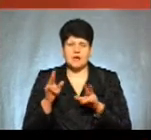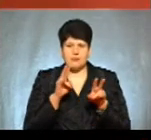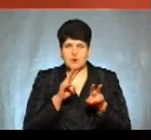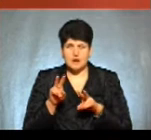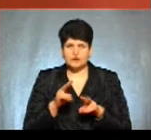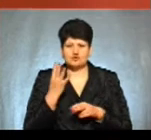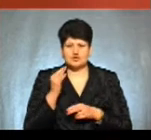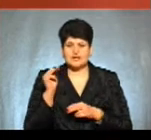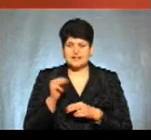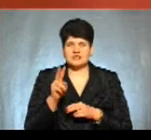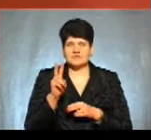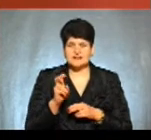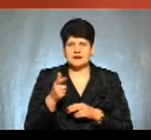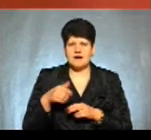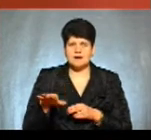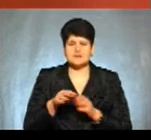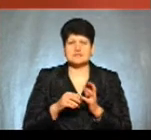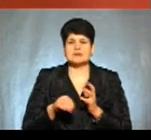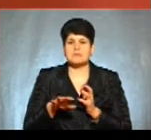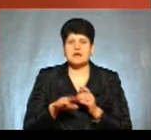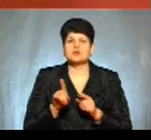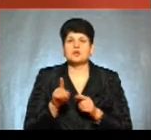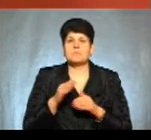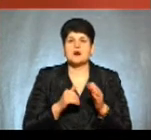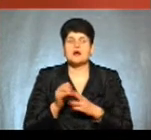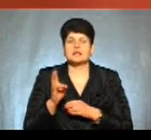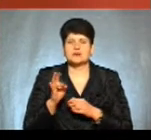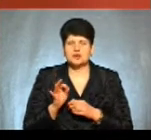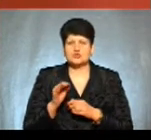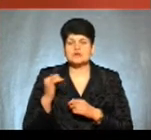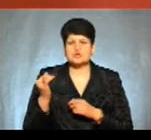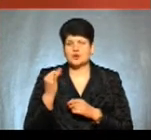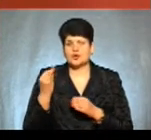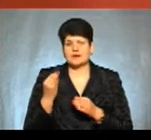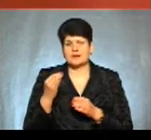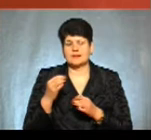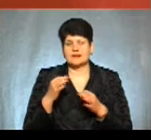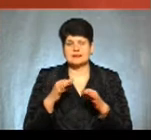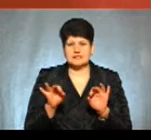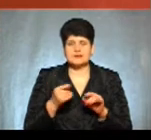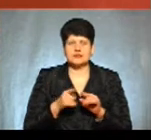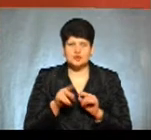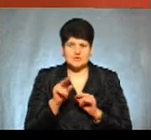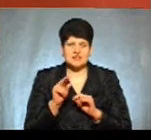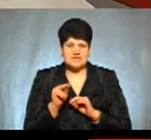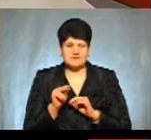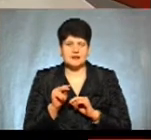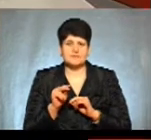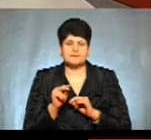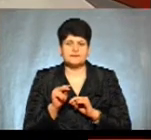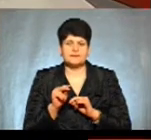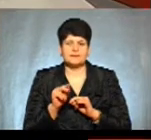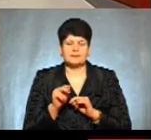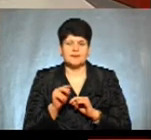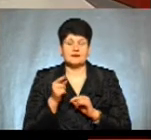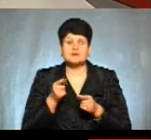оглянуто 4200 гектарів земель, що практично за історією незалежності такої цифри справді,